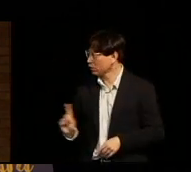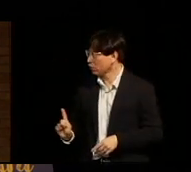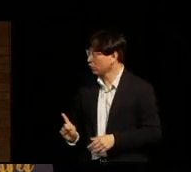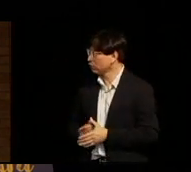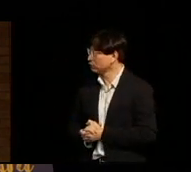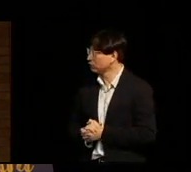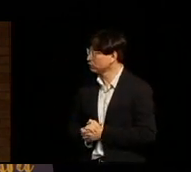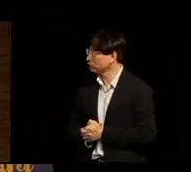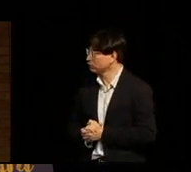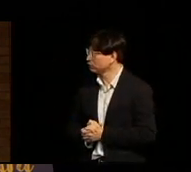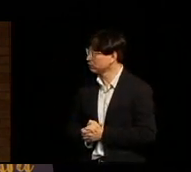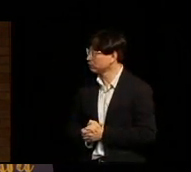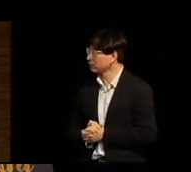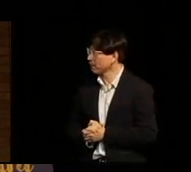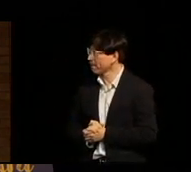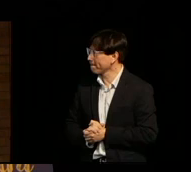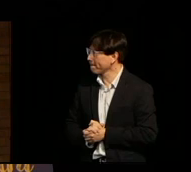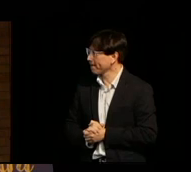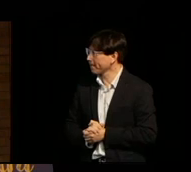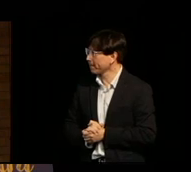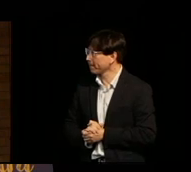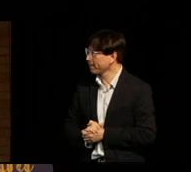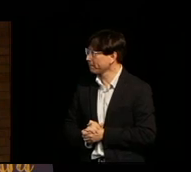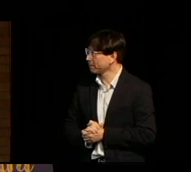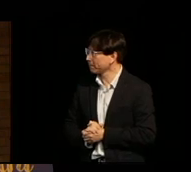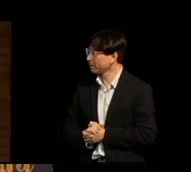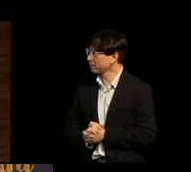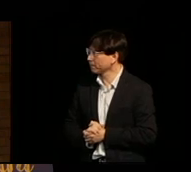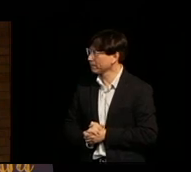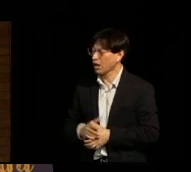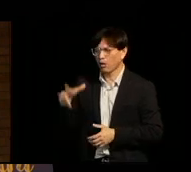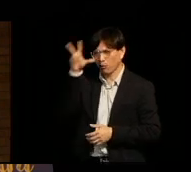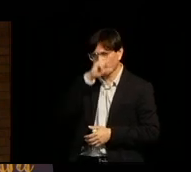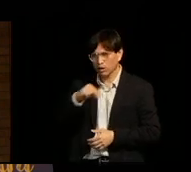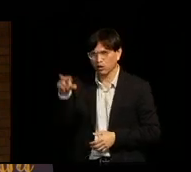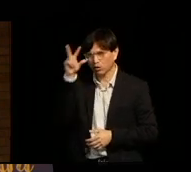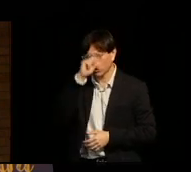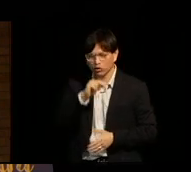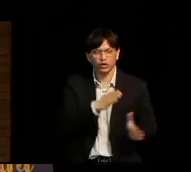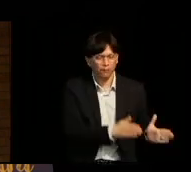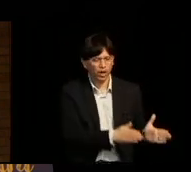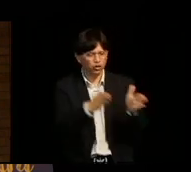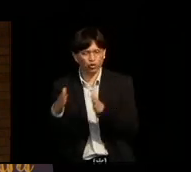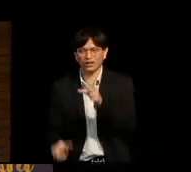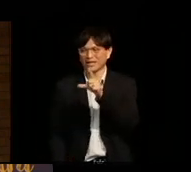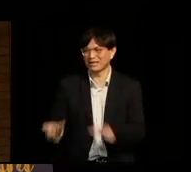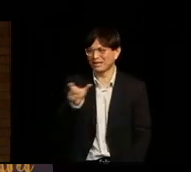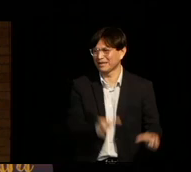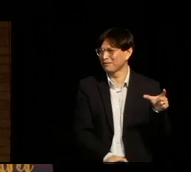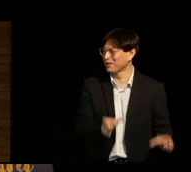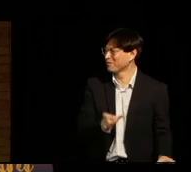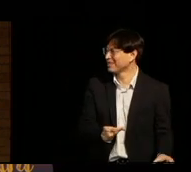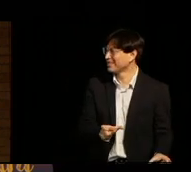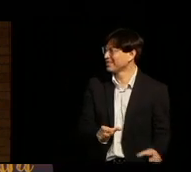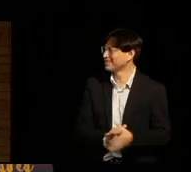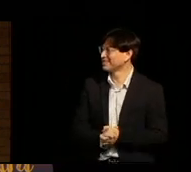strumenti particolari Insomma sono troppo avanti negli anni per conoscerli bene mi faccio aiutare da alcuni ragazzini si